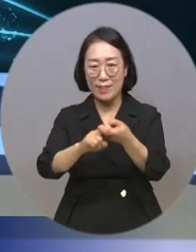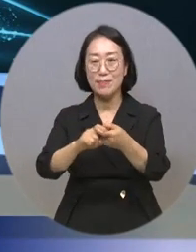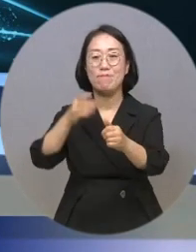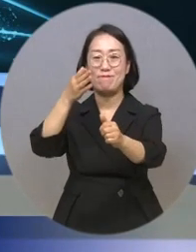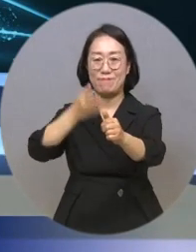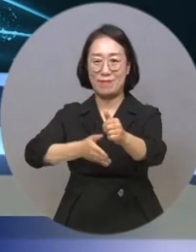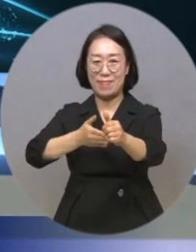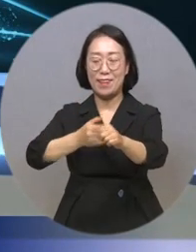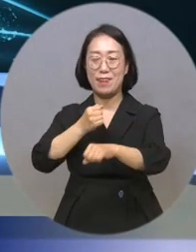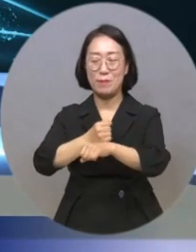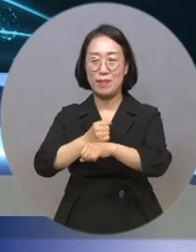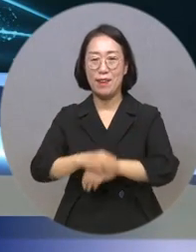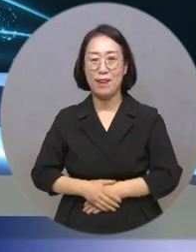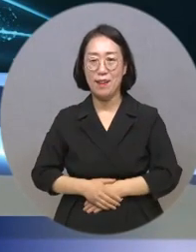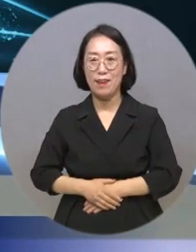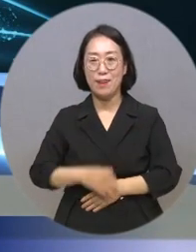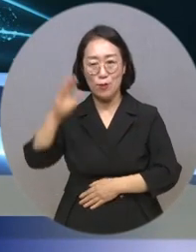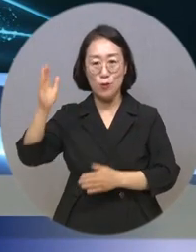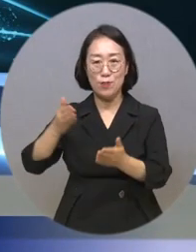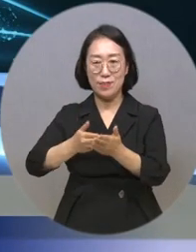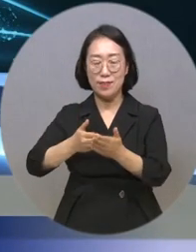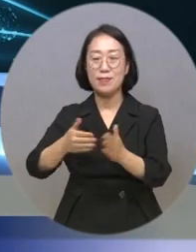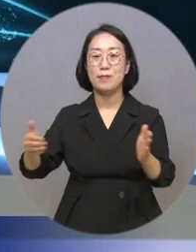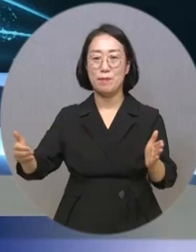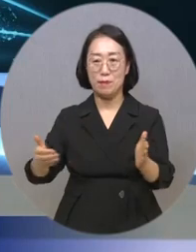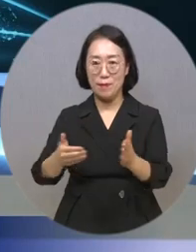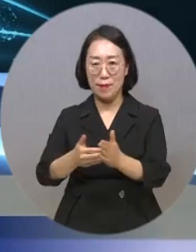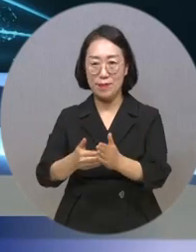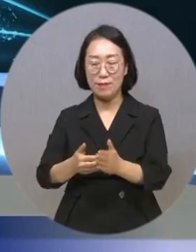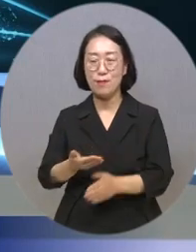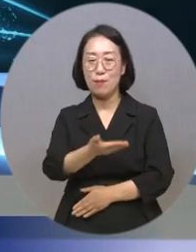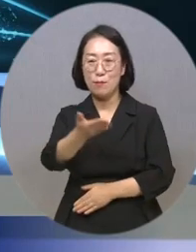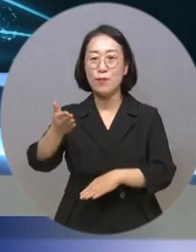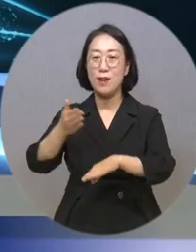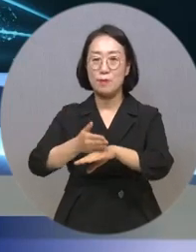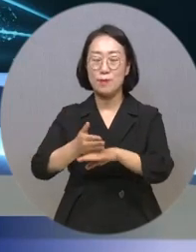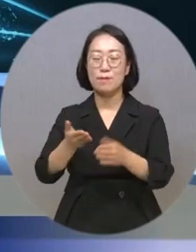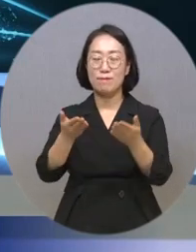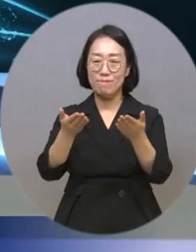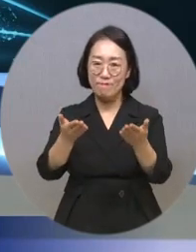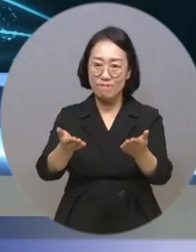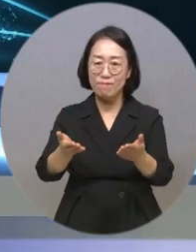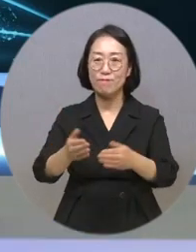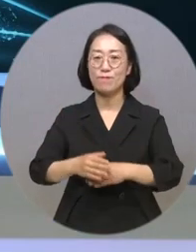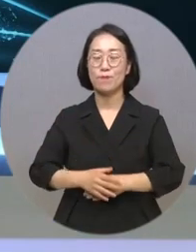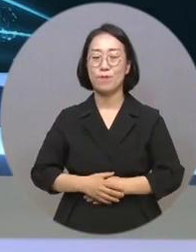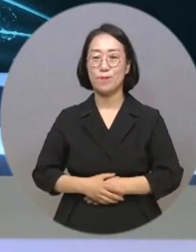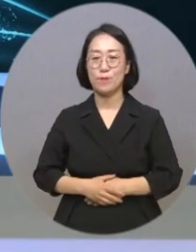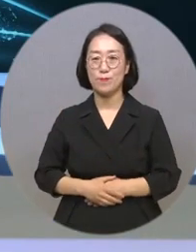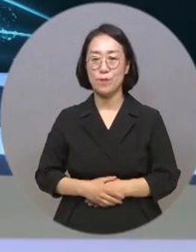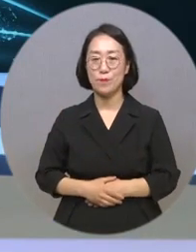부탁드립니다. 이상 복지TV 뉴스를 마칩니다. 시청해주신 여러분 고맙습니다.